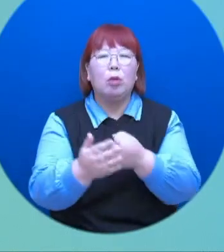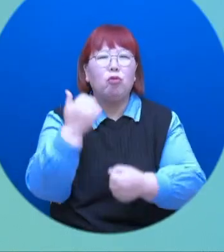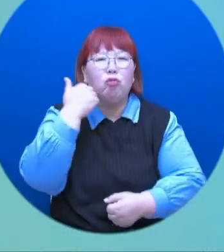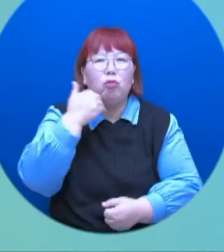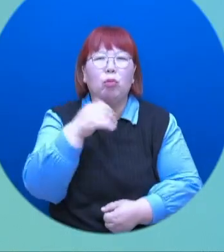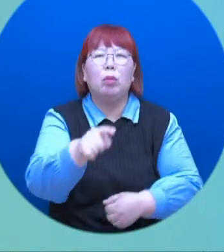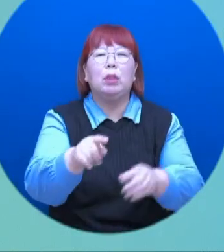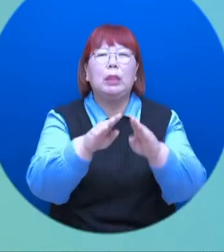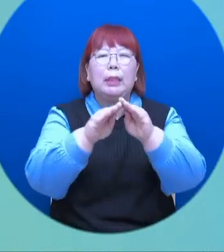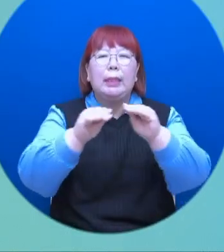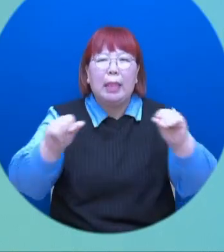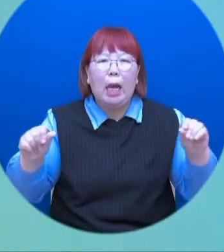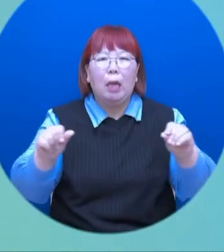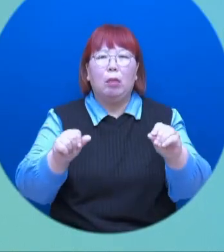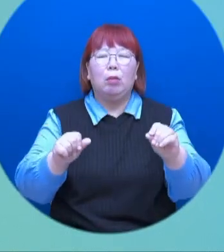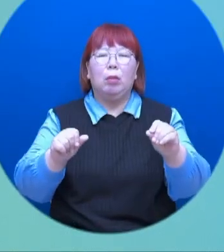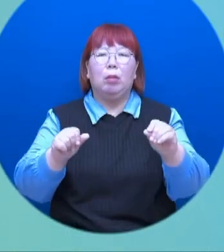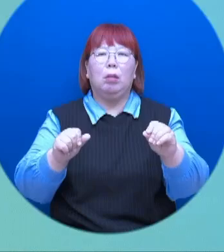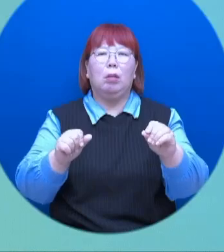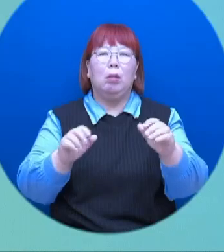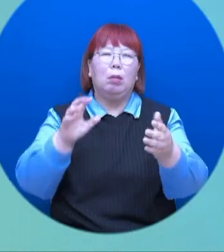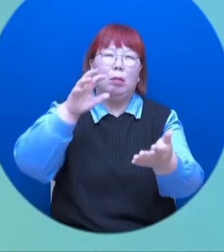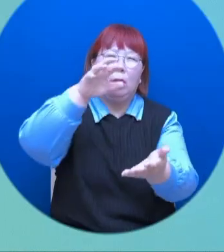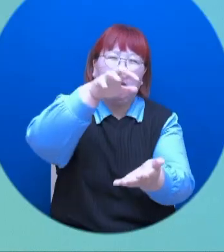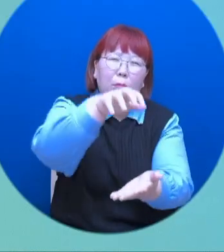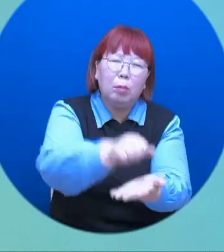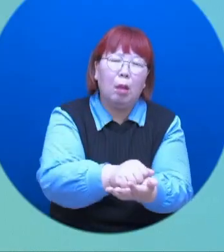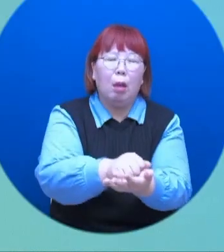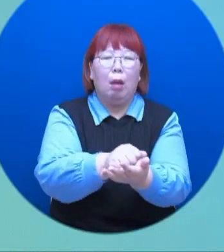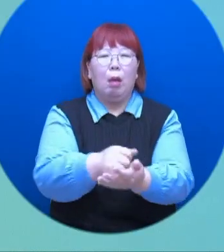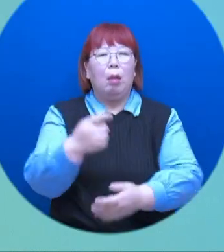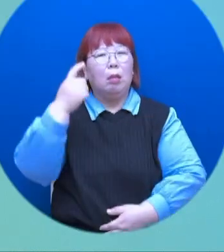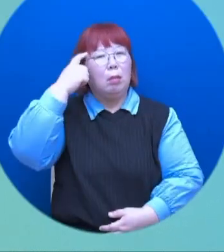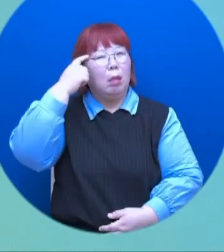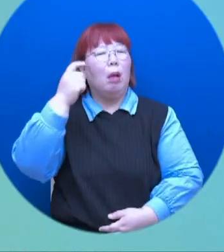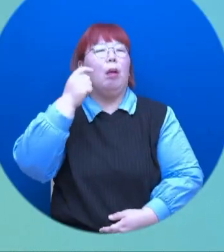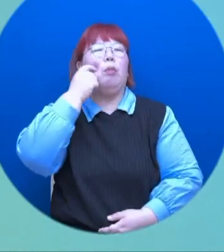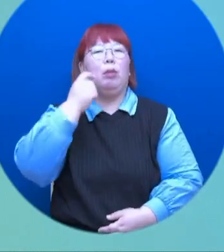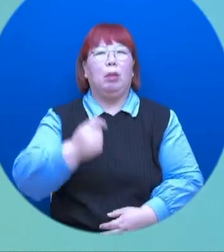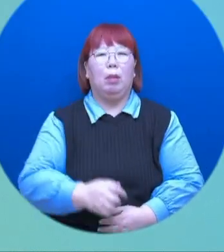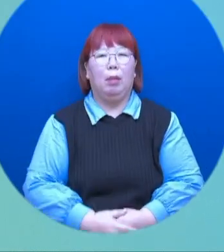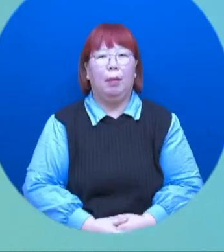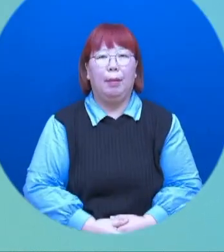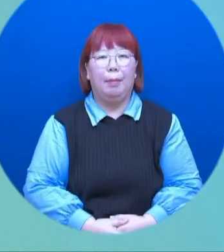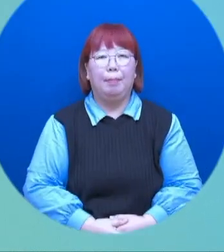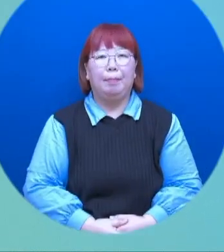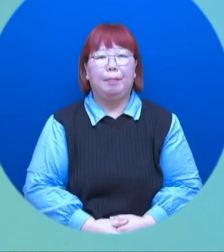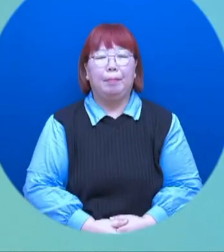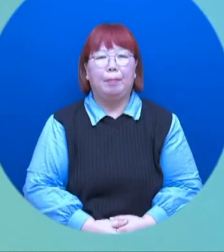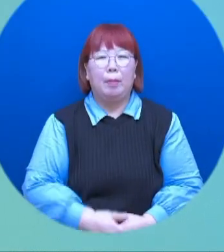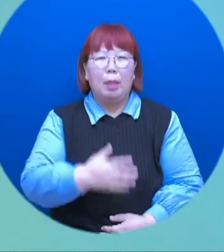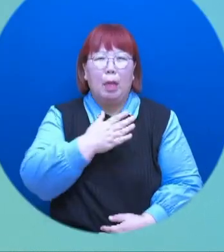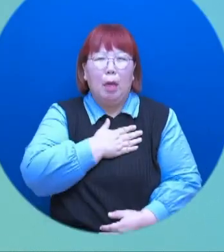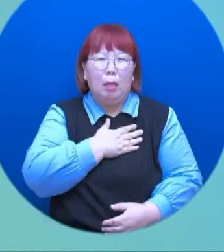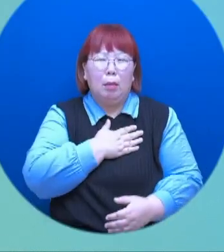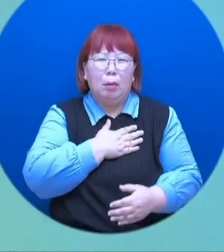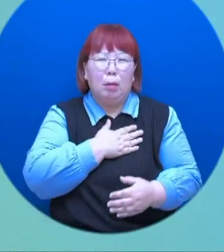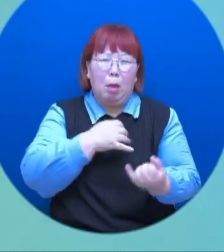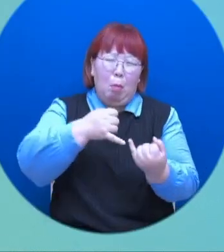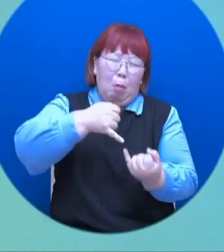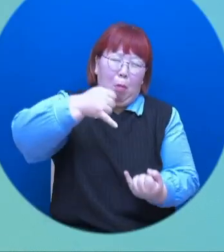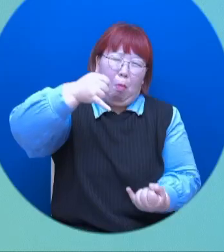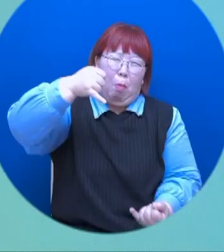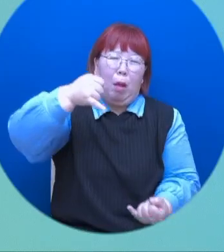그 땅을 침략하기 엄두조차 내지 못했다. 그들 앞에 왜소하니까? 그들